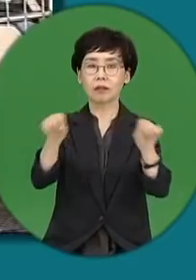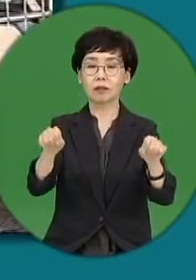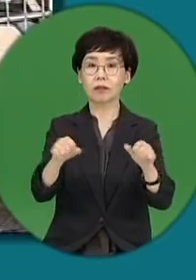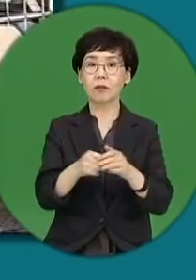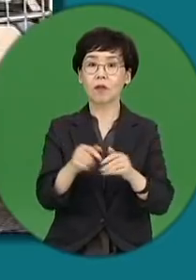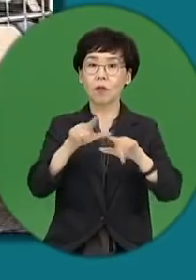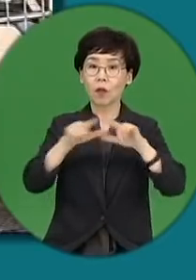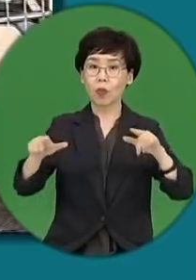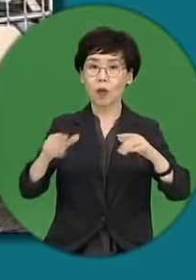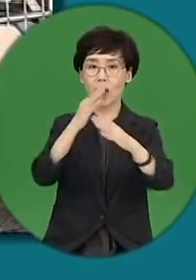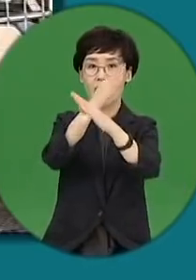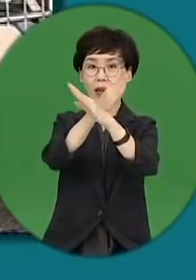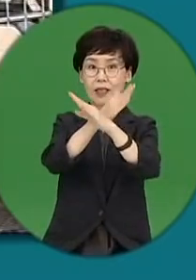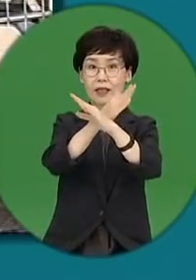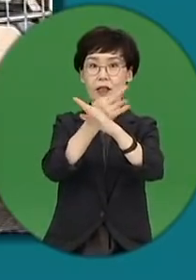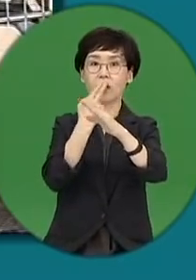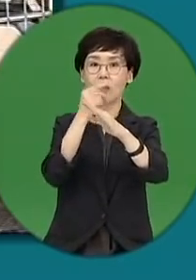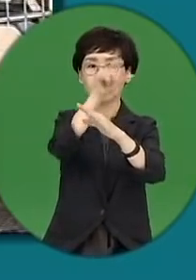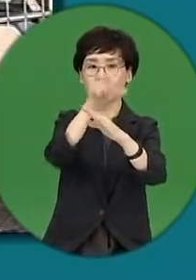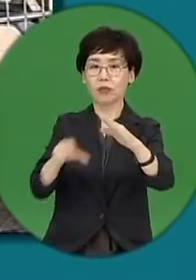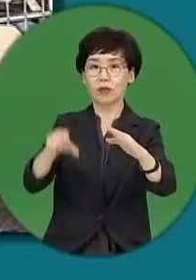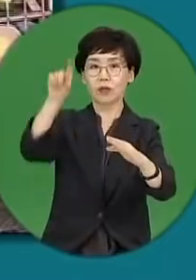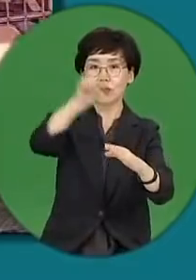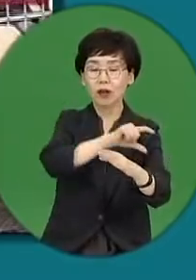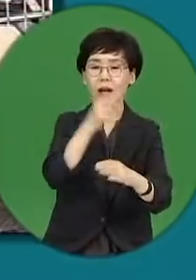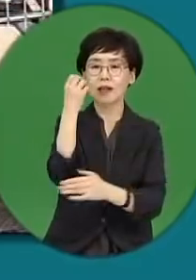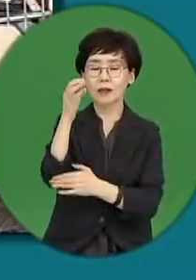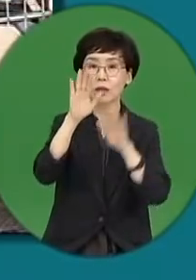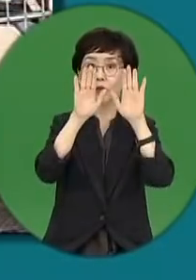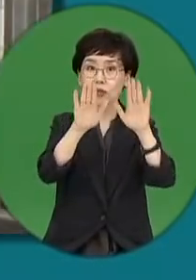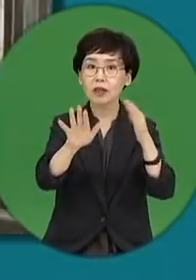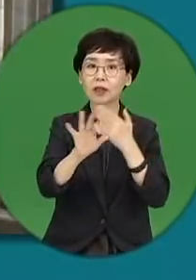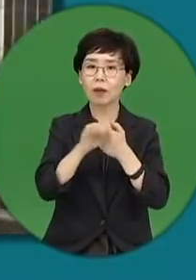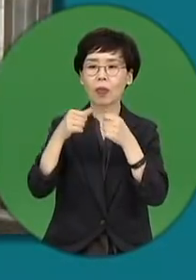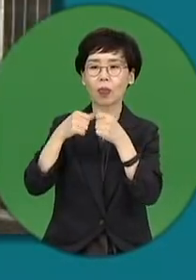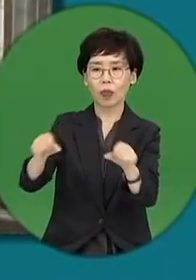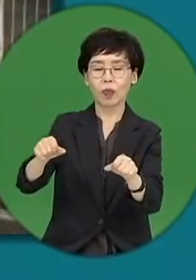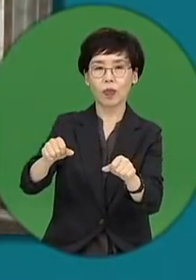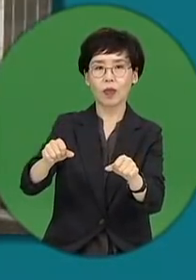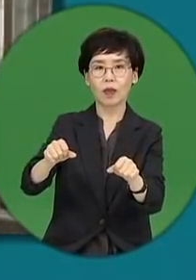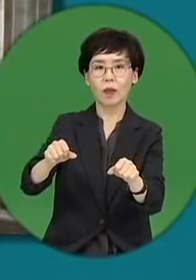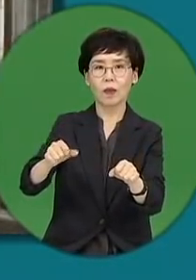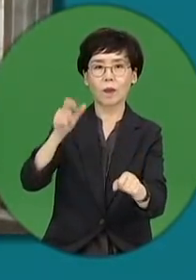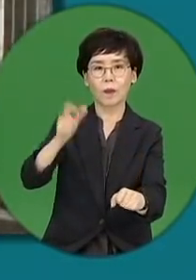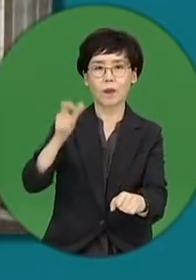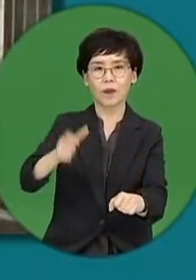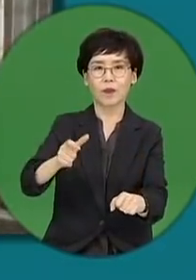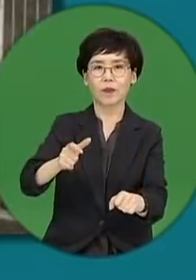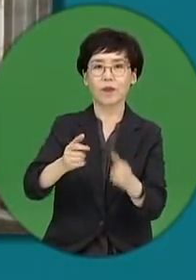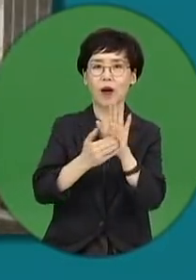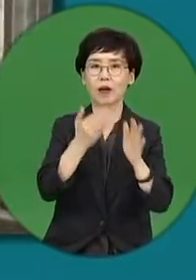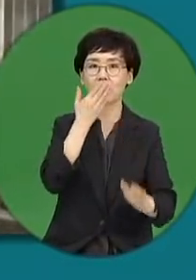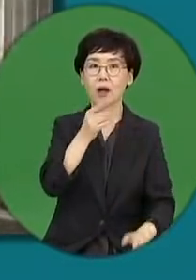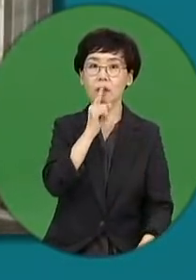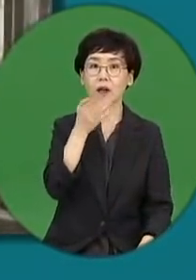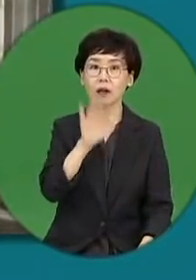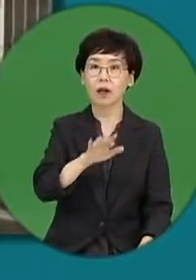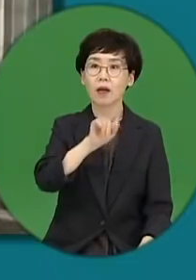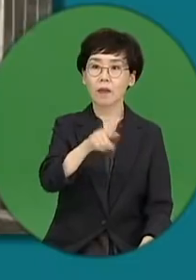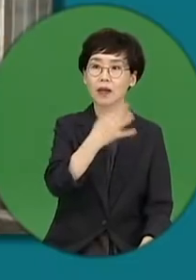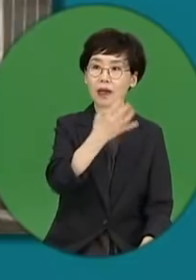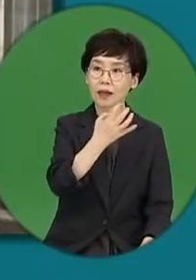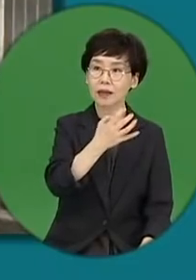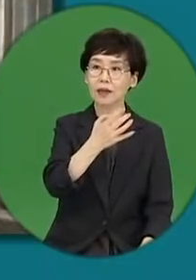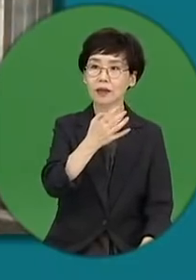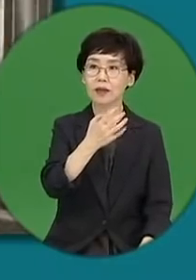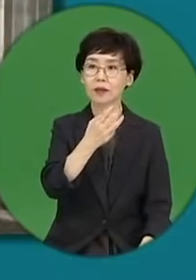창문에 X자로 테이프를 붙이거나 신문을 붙이면 창문 파손을 막을 수 있다고 알려져 있는데 시속 130km의 강풍엔